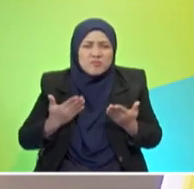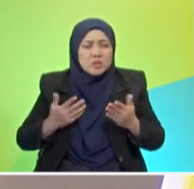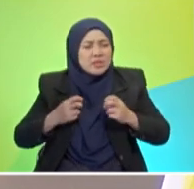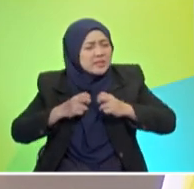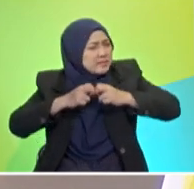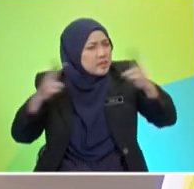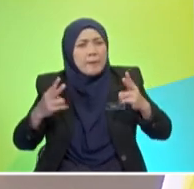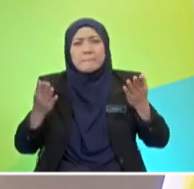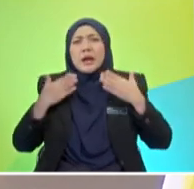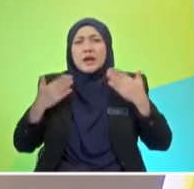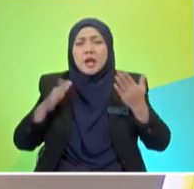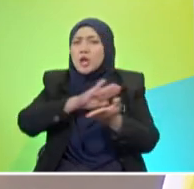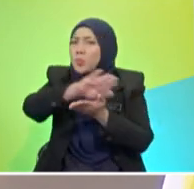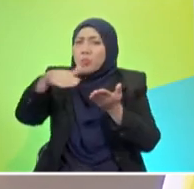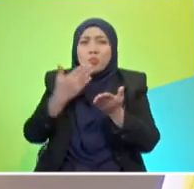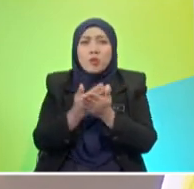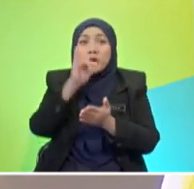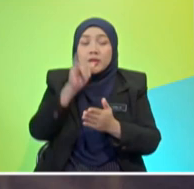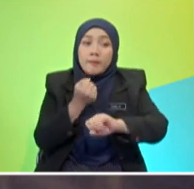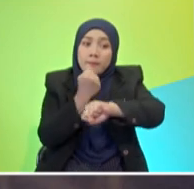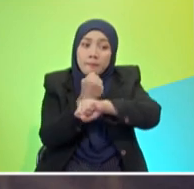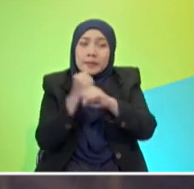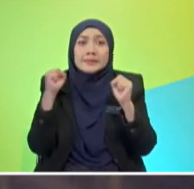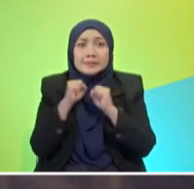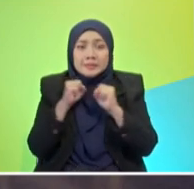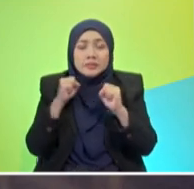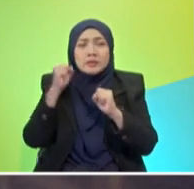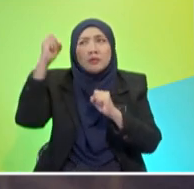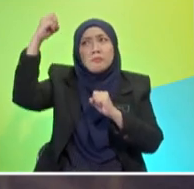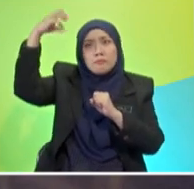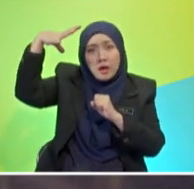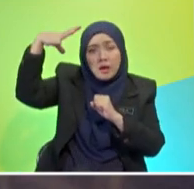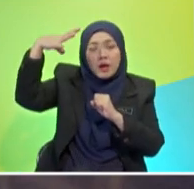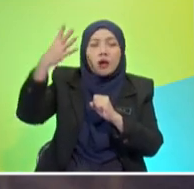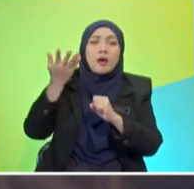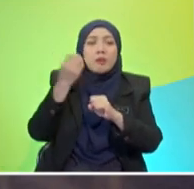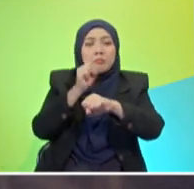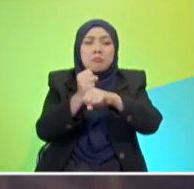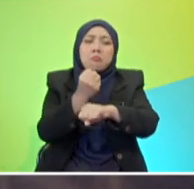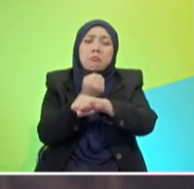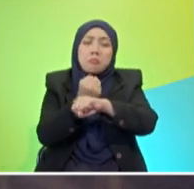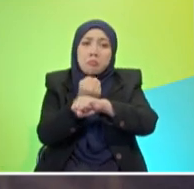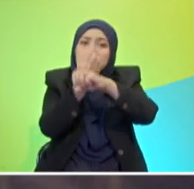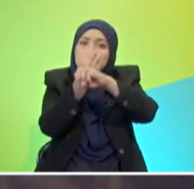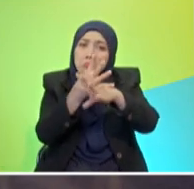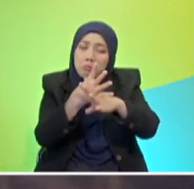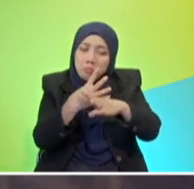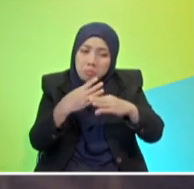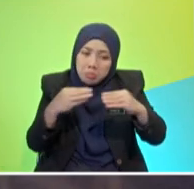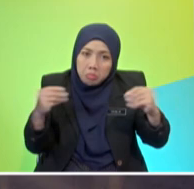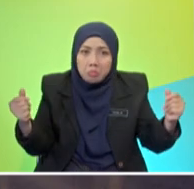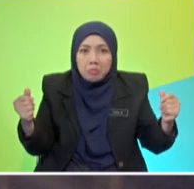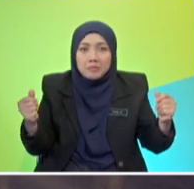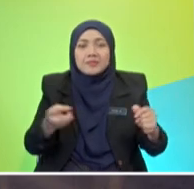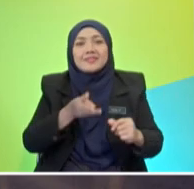apa yang beku tu akan cair. Cair, dia mencair di bawah cahaya matahari. Jadi, soalan dia, perhatikan gambar